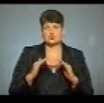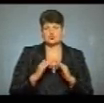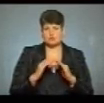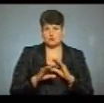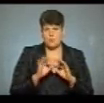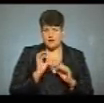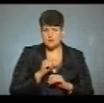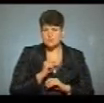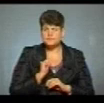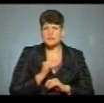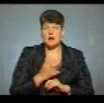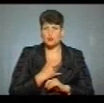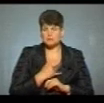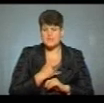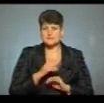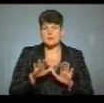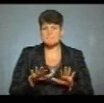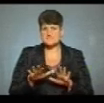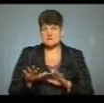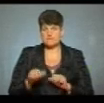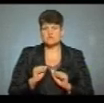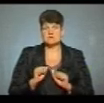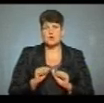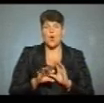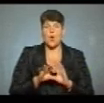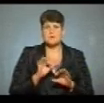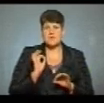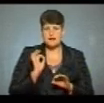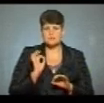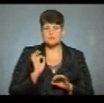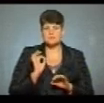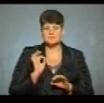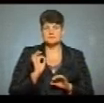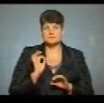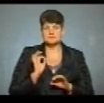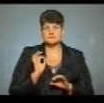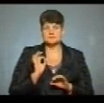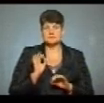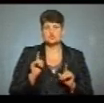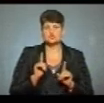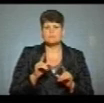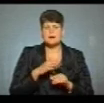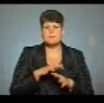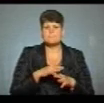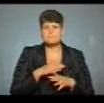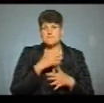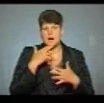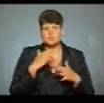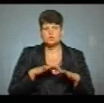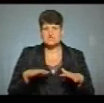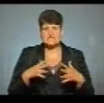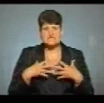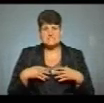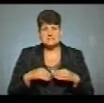обирали. У нас на місцевості обирали таким чином, щоб багатодітні